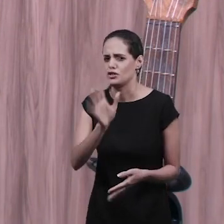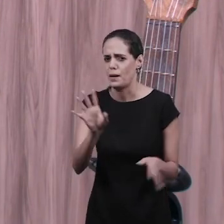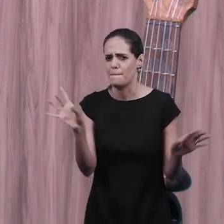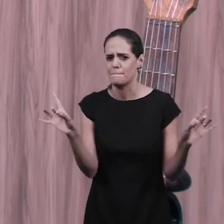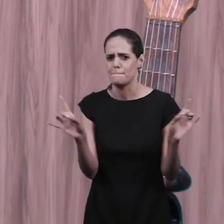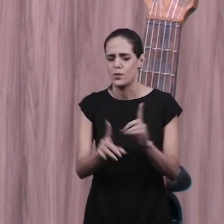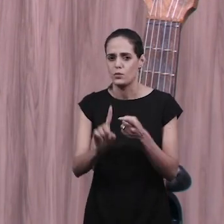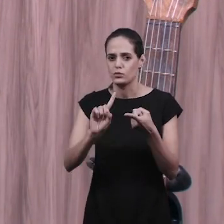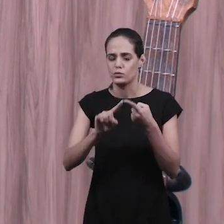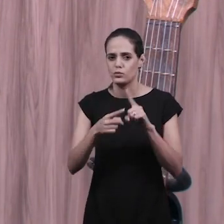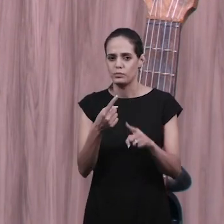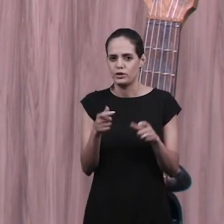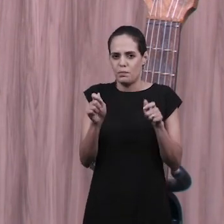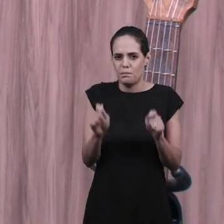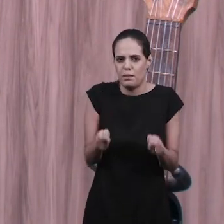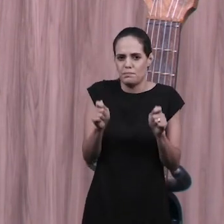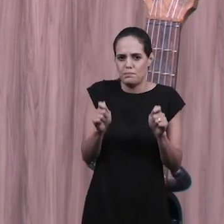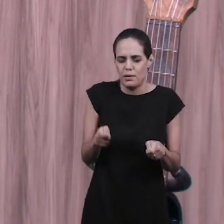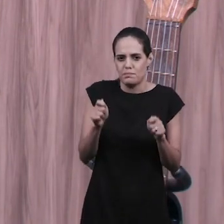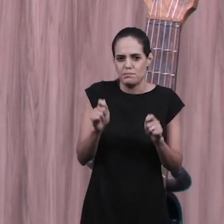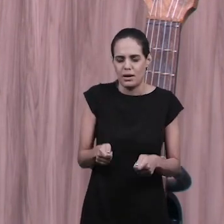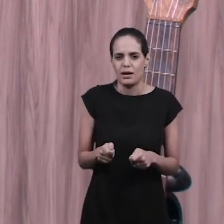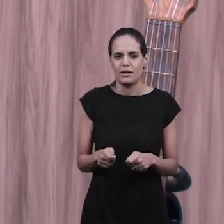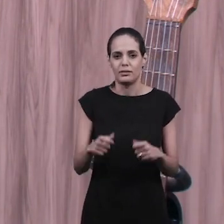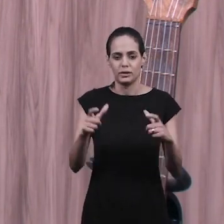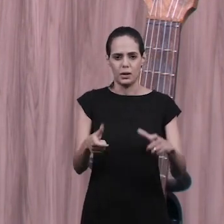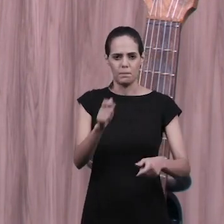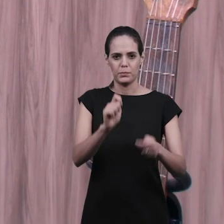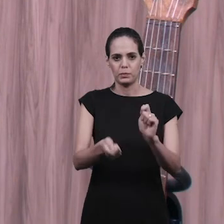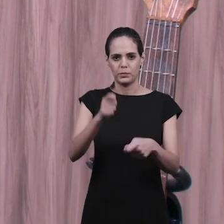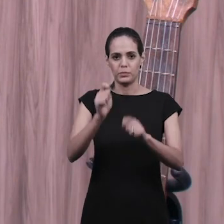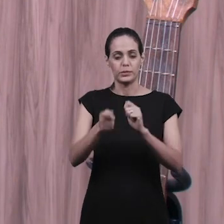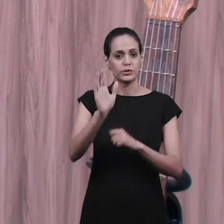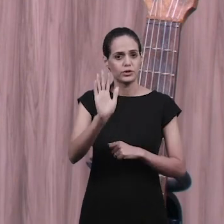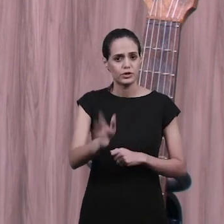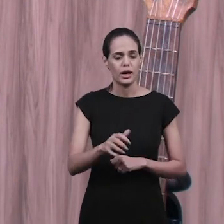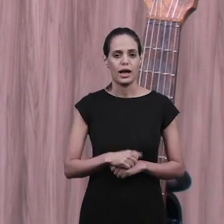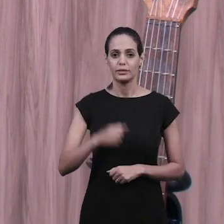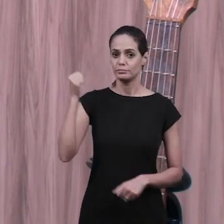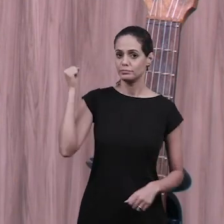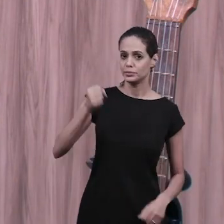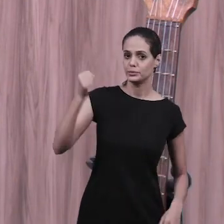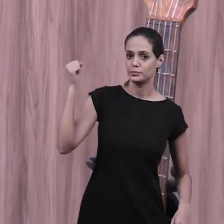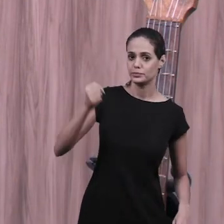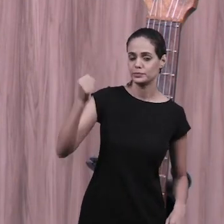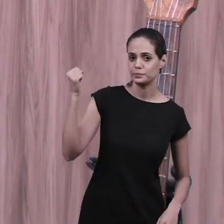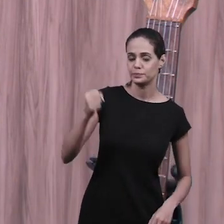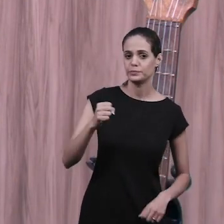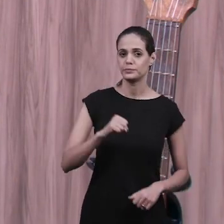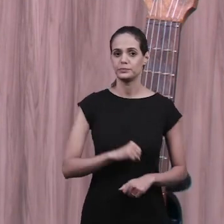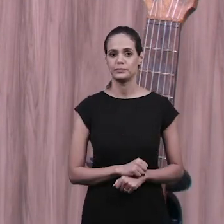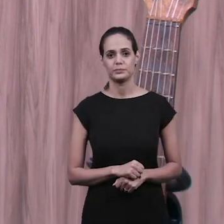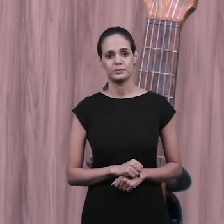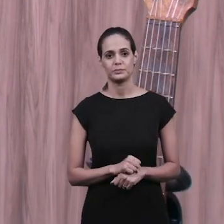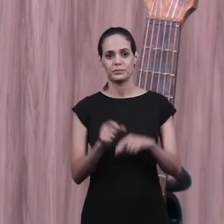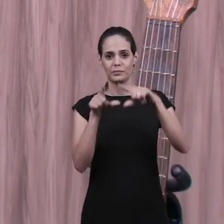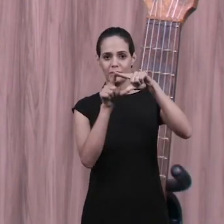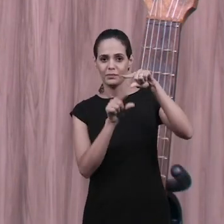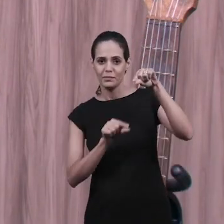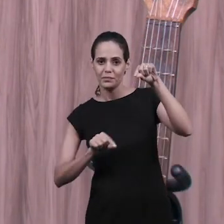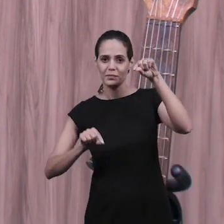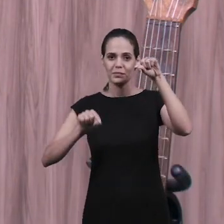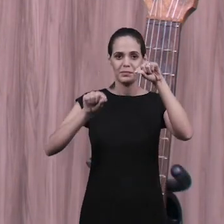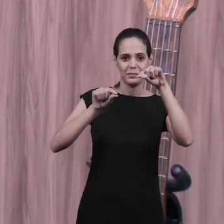les instruments de percussion. Le tambour que nous avons déjà fait, le chocalho, la clave, la